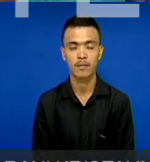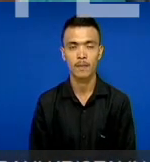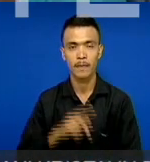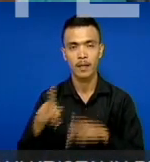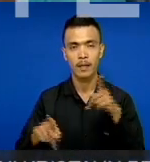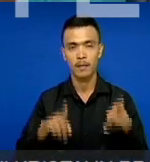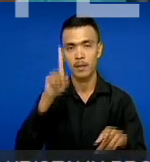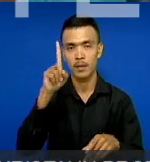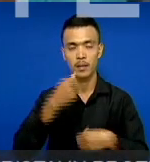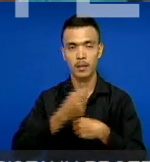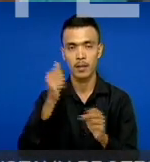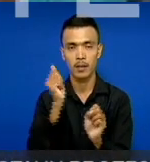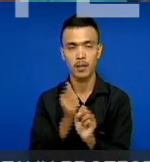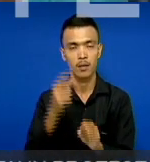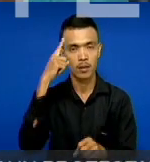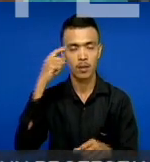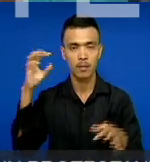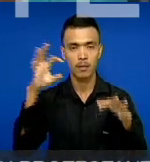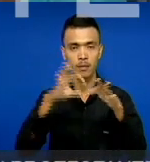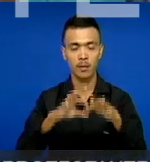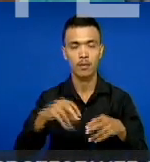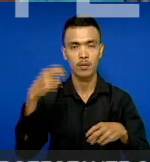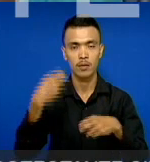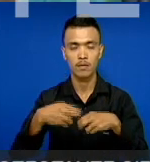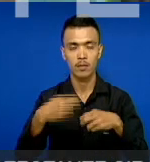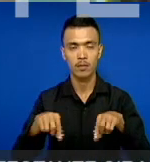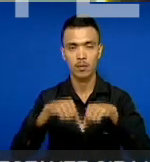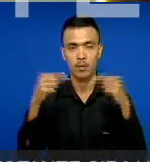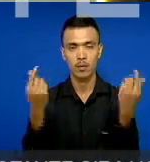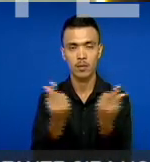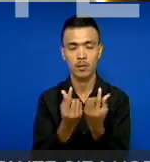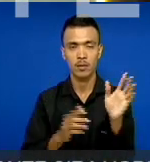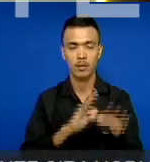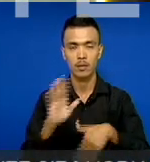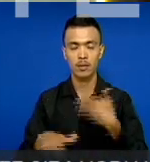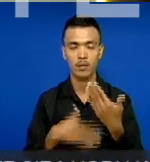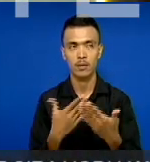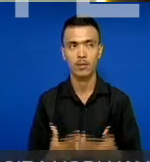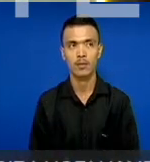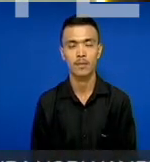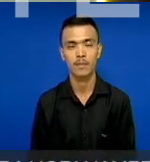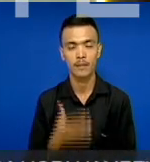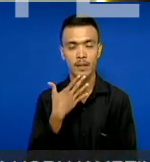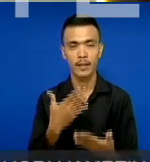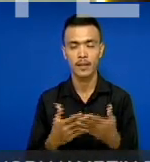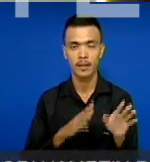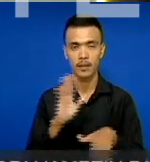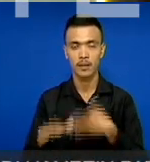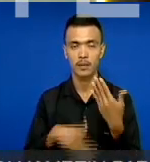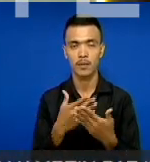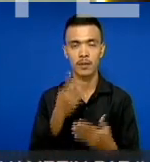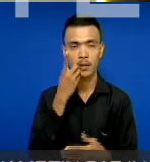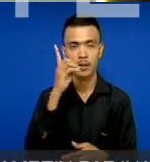ira makhalo tamanya membros ira prejudica ba organizações em geral Dia covintis ida nemak deklarasaun kompletu